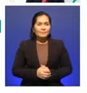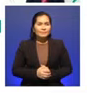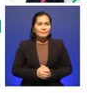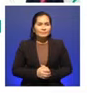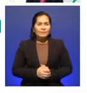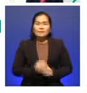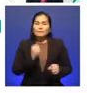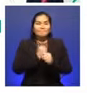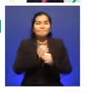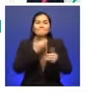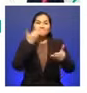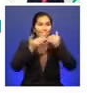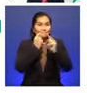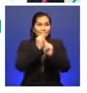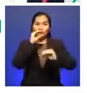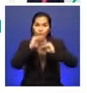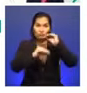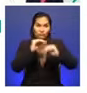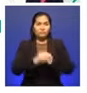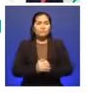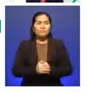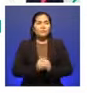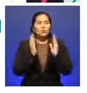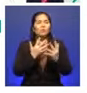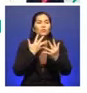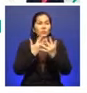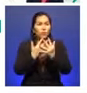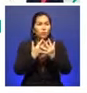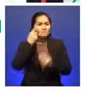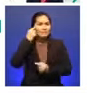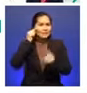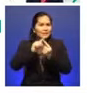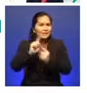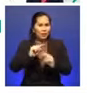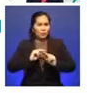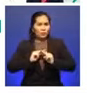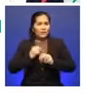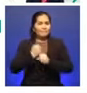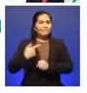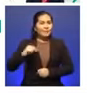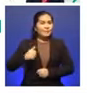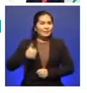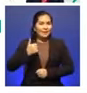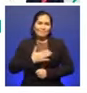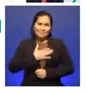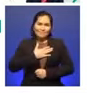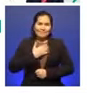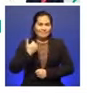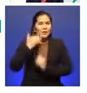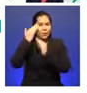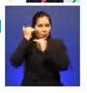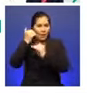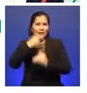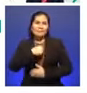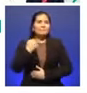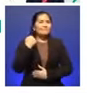ด้วยการทำกิจกรรมในโครงการทำให้ผู้ต้องขังเห็นคุณค่าของตนเองมีความหวังมีพลัง